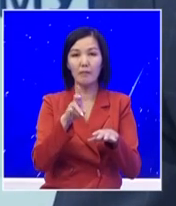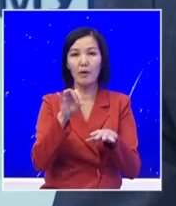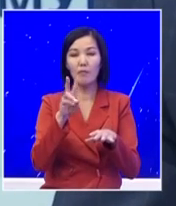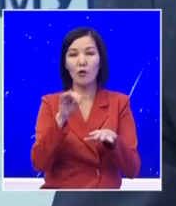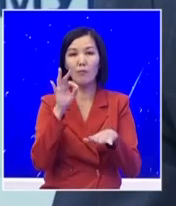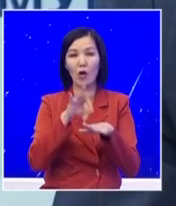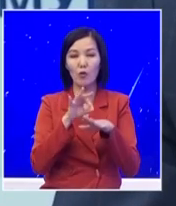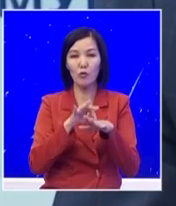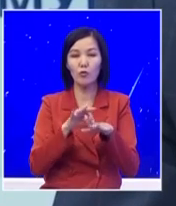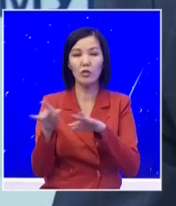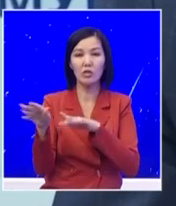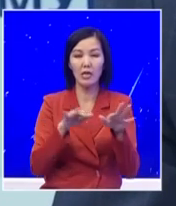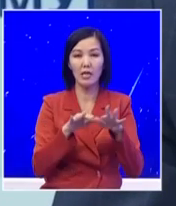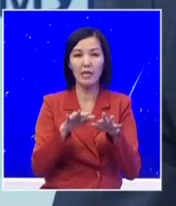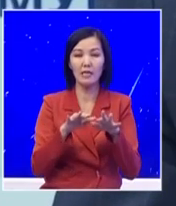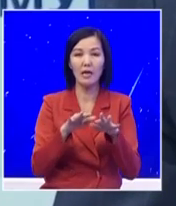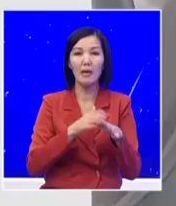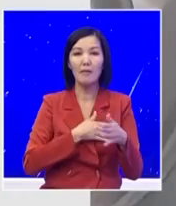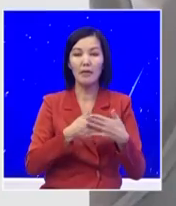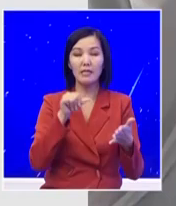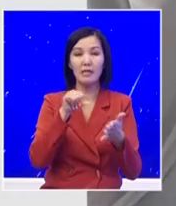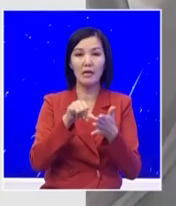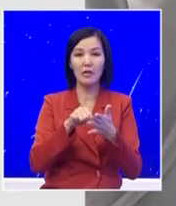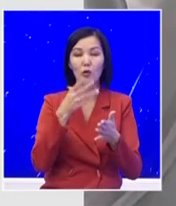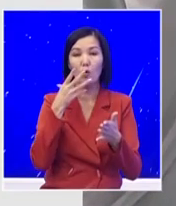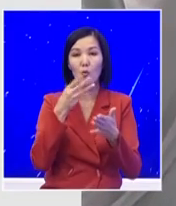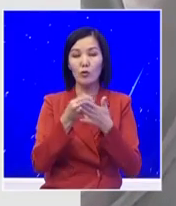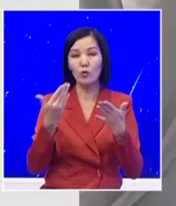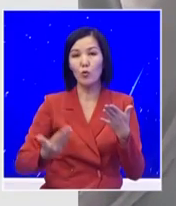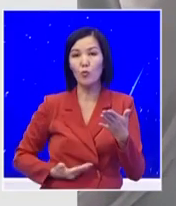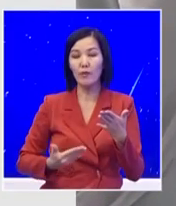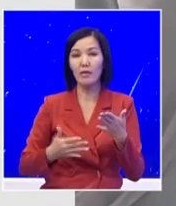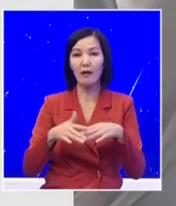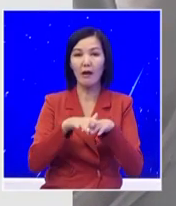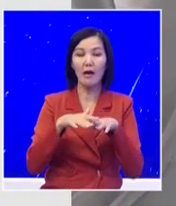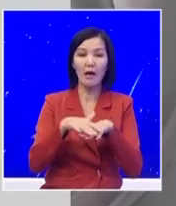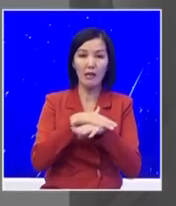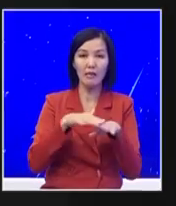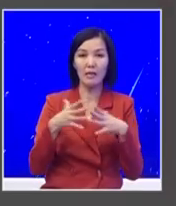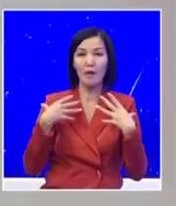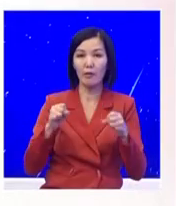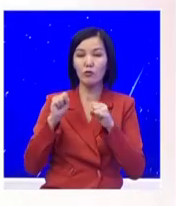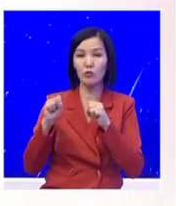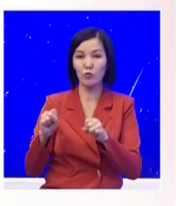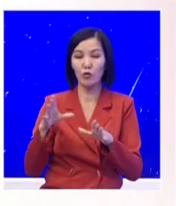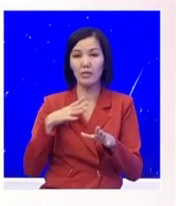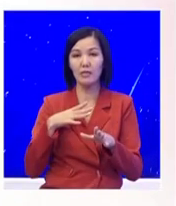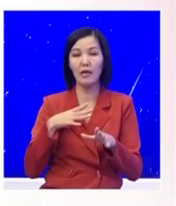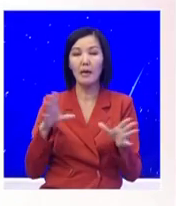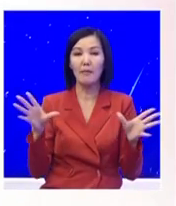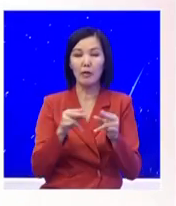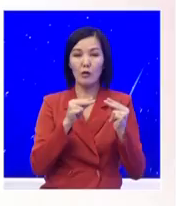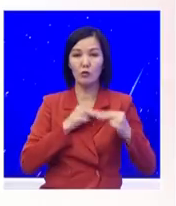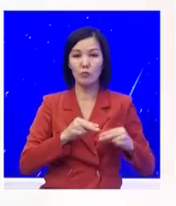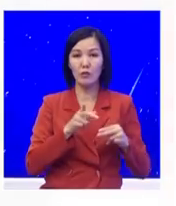індетпен күрес шараларының алғы шебінде жүрді. Өмірінің соңына дейін халық амандығы үшін барын салды. Ерлермен ыйық тіресе қызмет